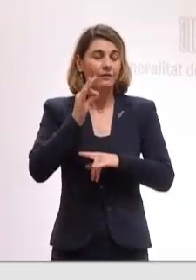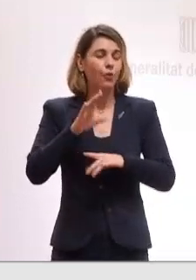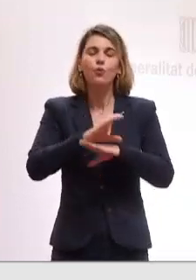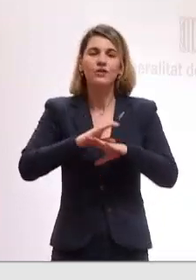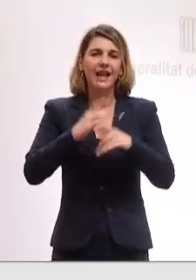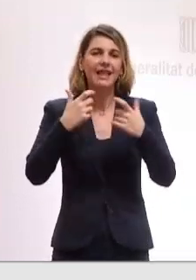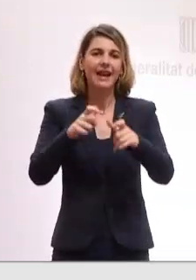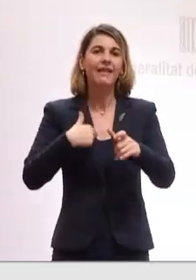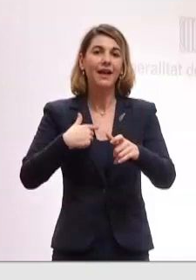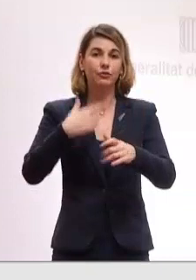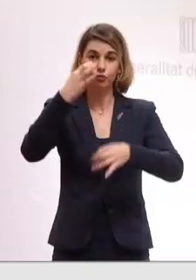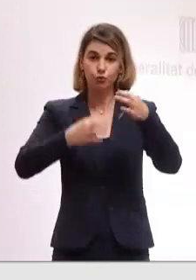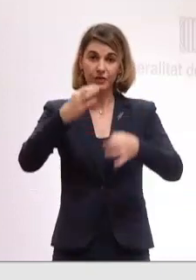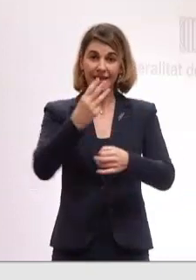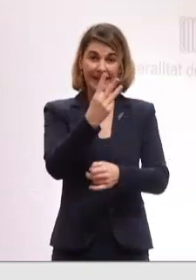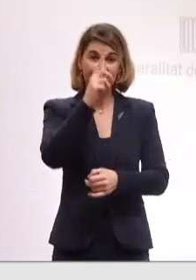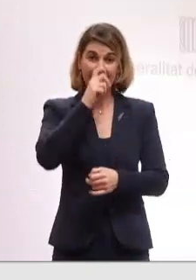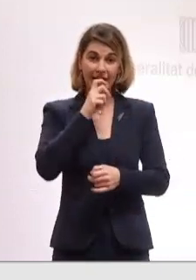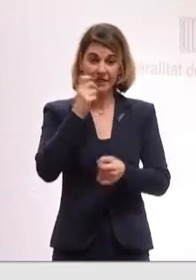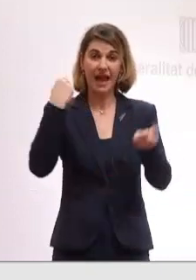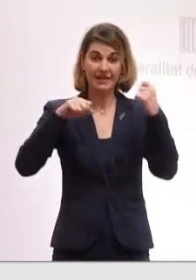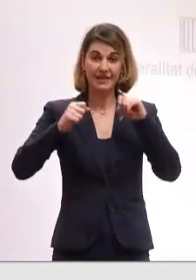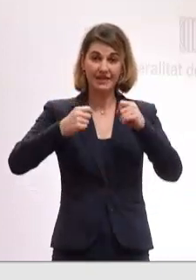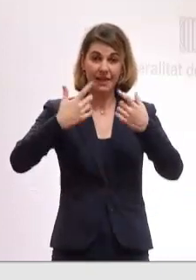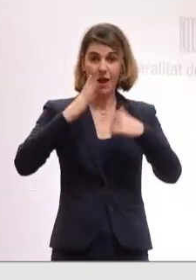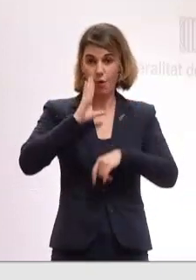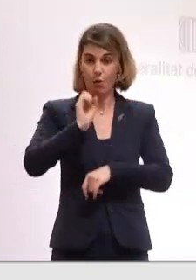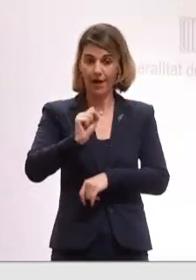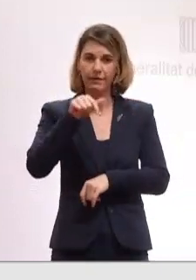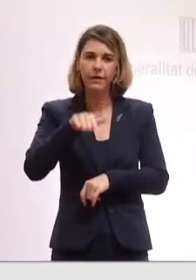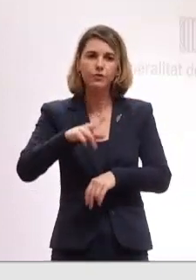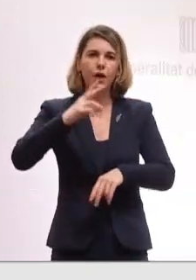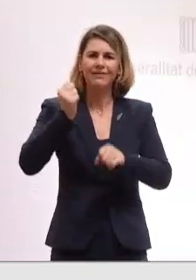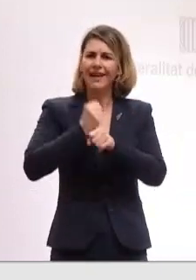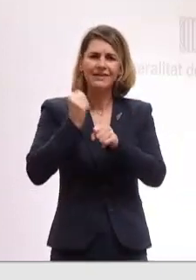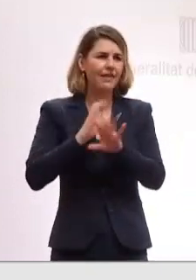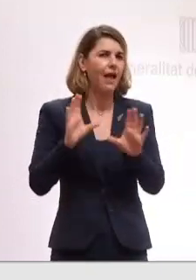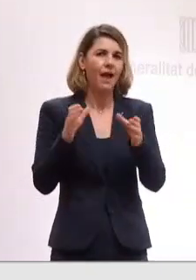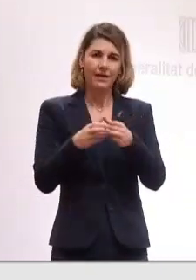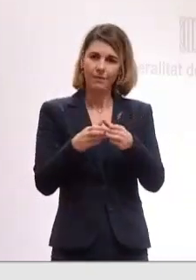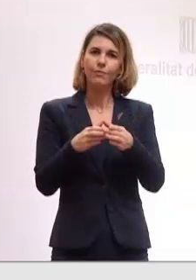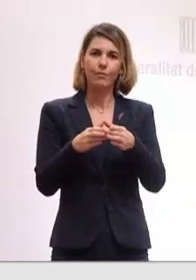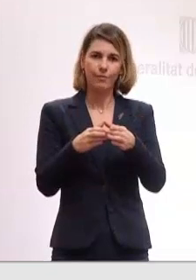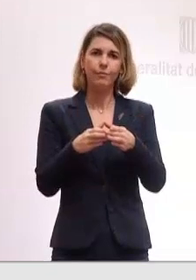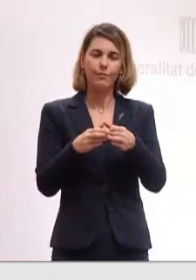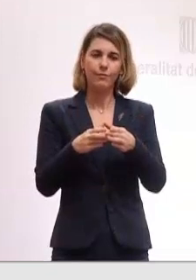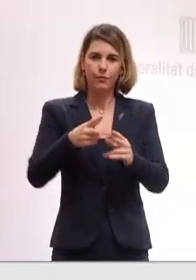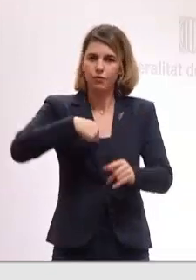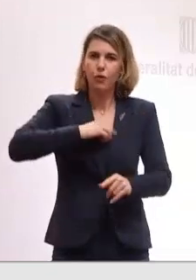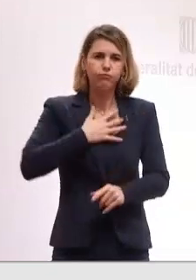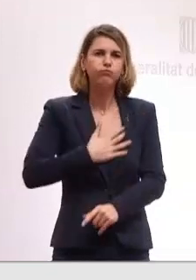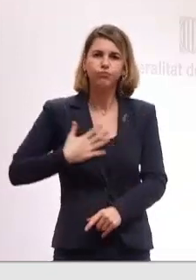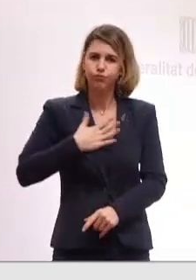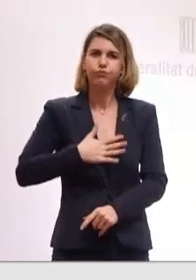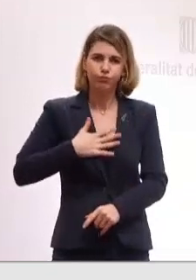els 3 anys d'exercici de govern va ser una tasca d'equip. I per això estic molt